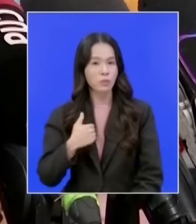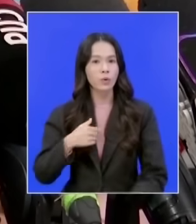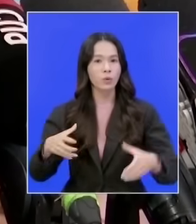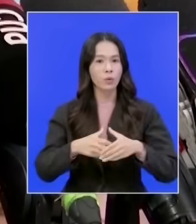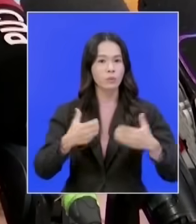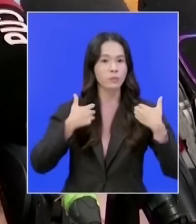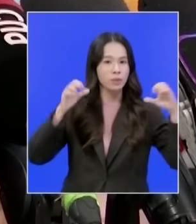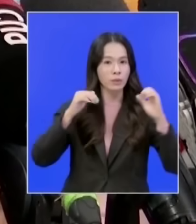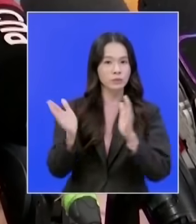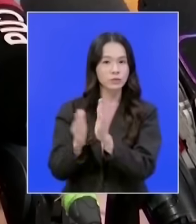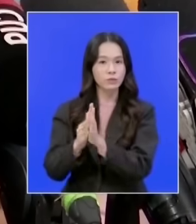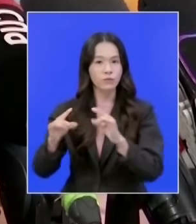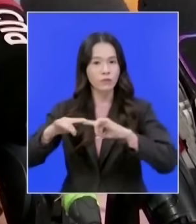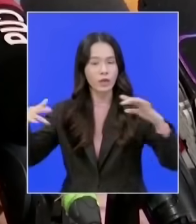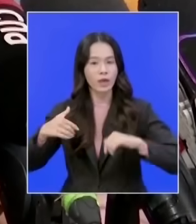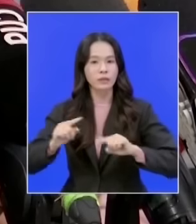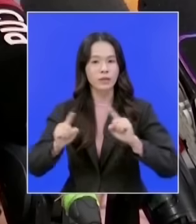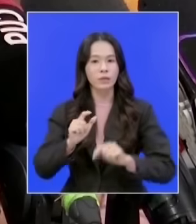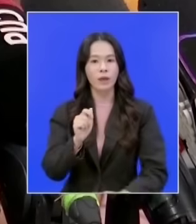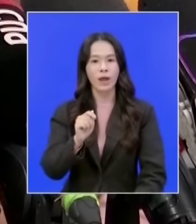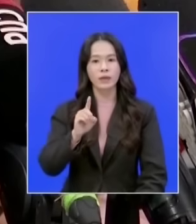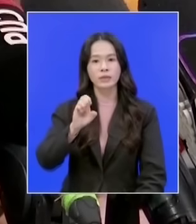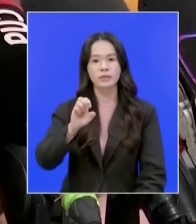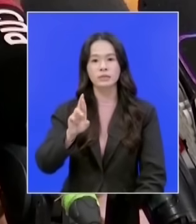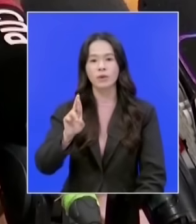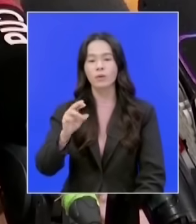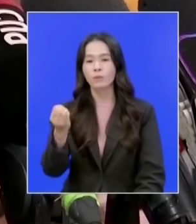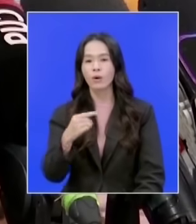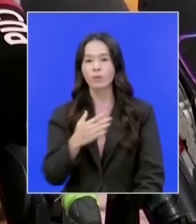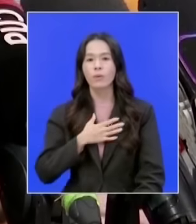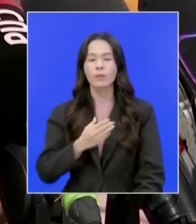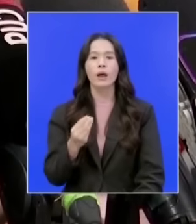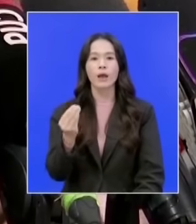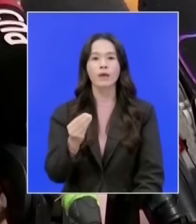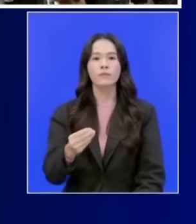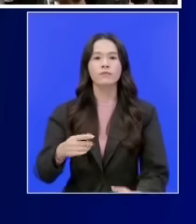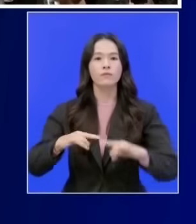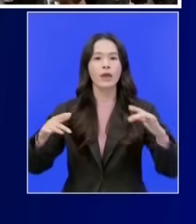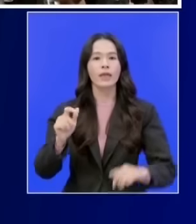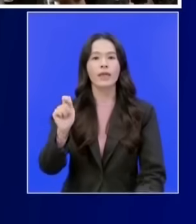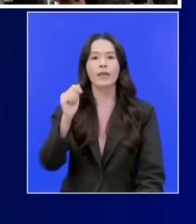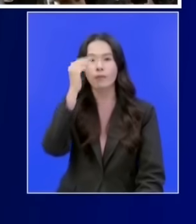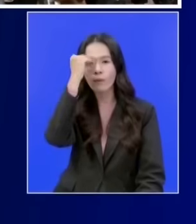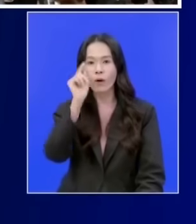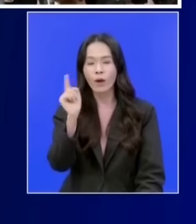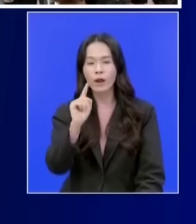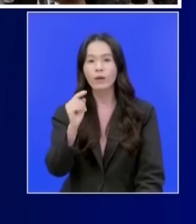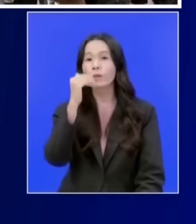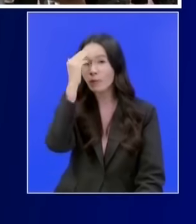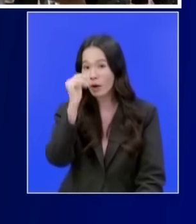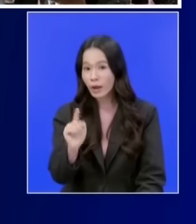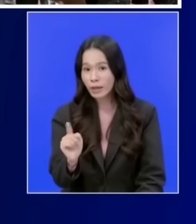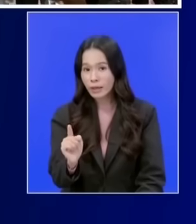าลนี่ชื่นชมฝ่ายค้านแต่คุณอดิศรพูดแบบนี้ที่ผมยกให้เป็นฝ่ายค้านเกรด A เนี่ยเพราะอะไรรู้ไหม